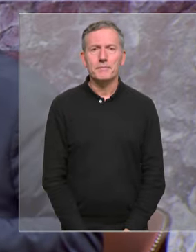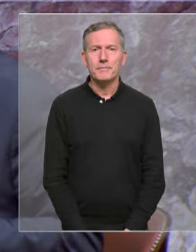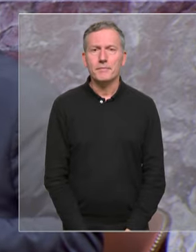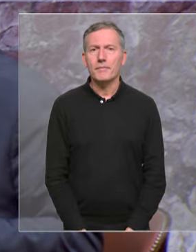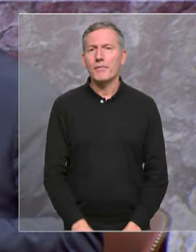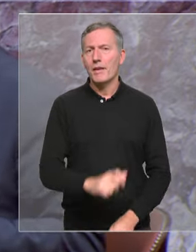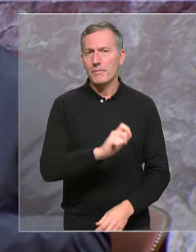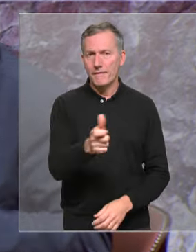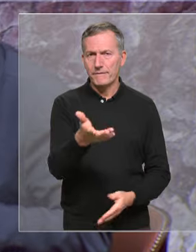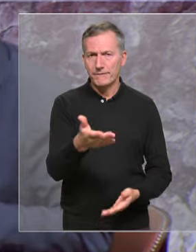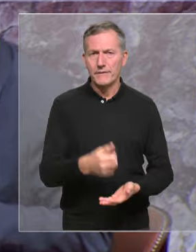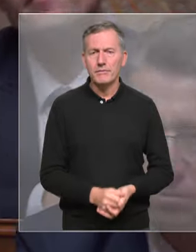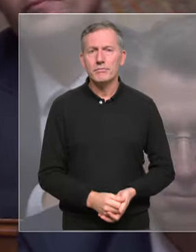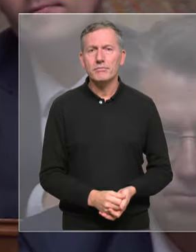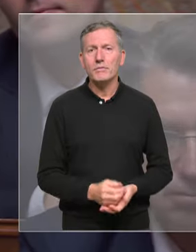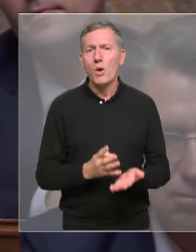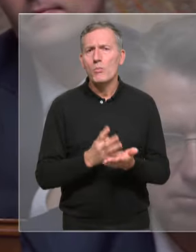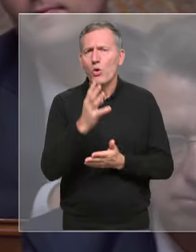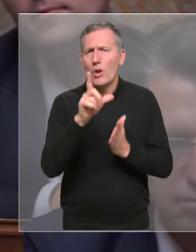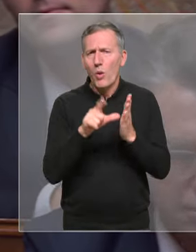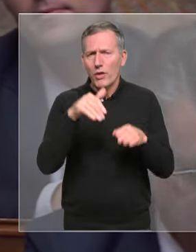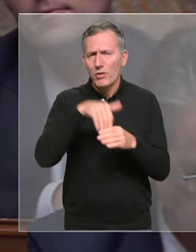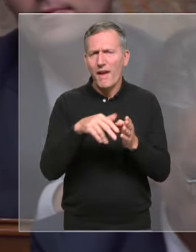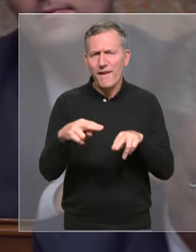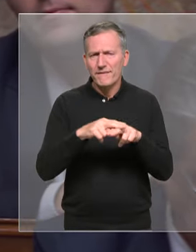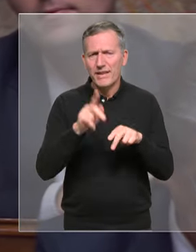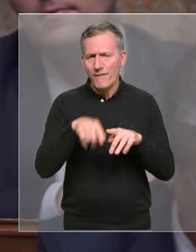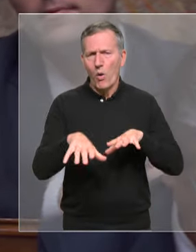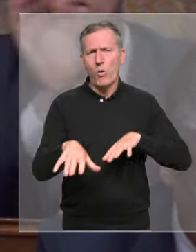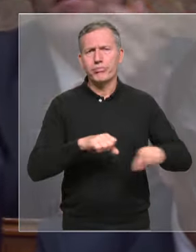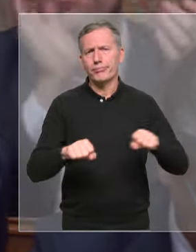Allez-y, ma chère collègue. Le projet de loi est vide, alors agissez. Merci.